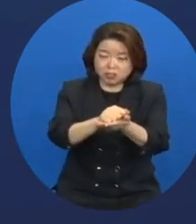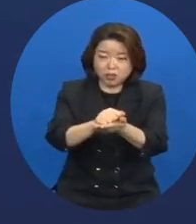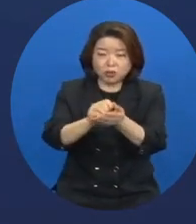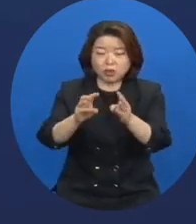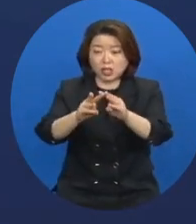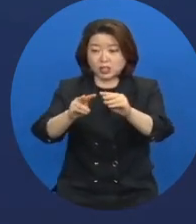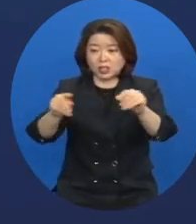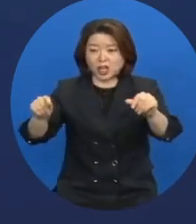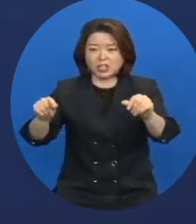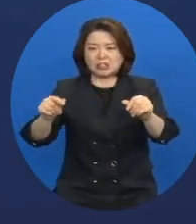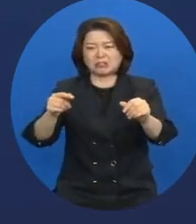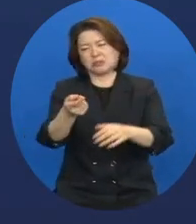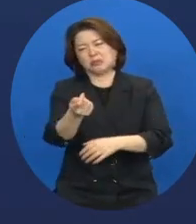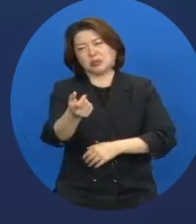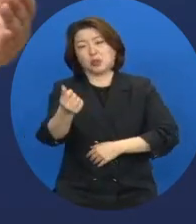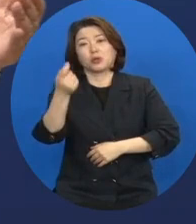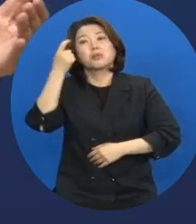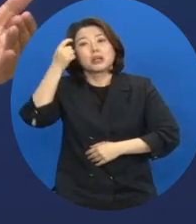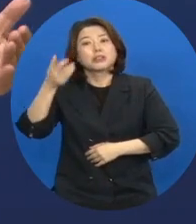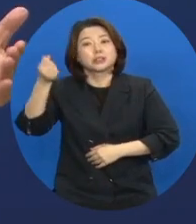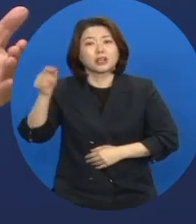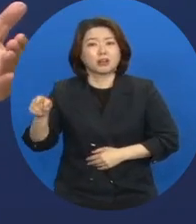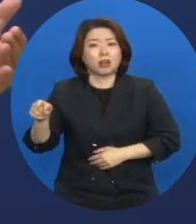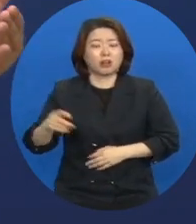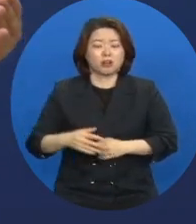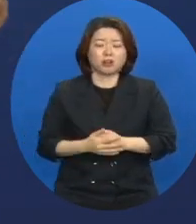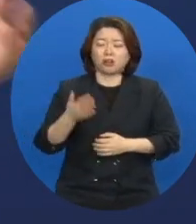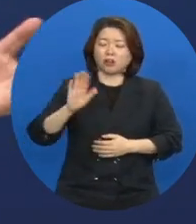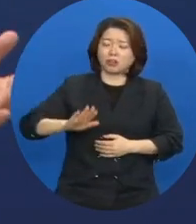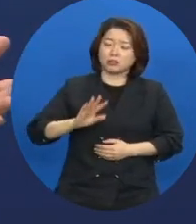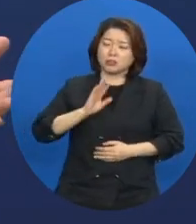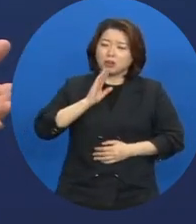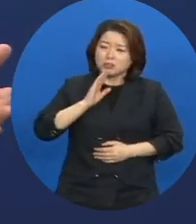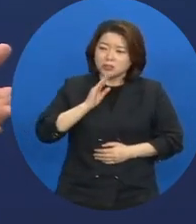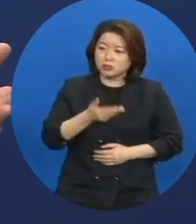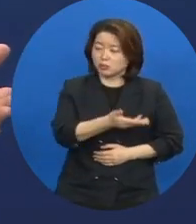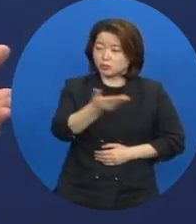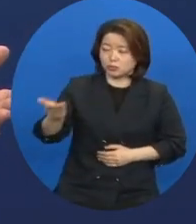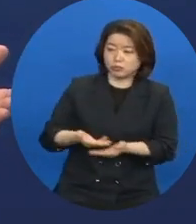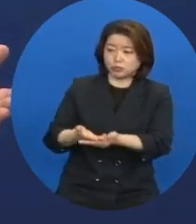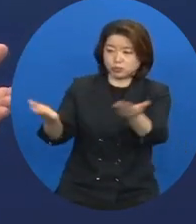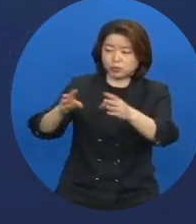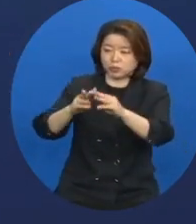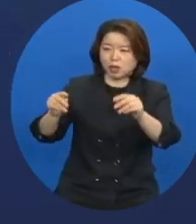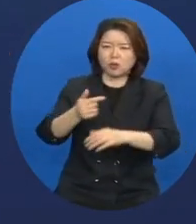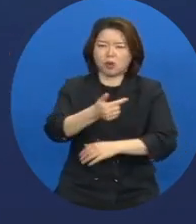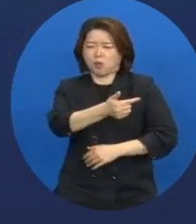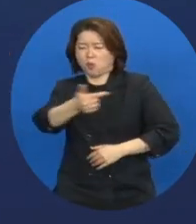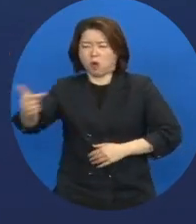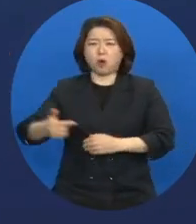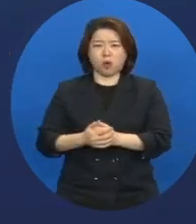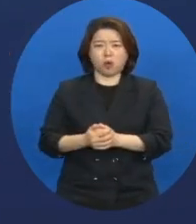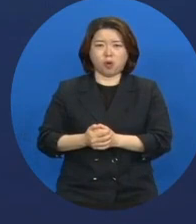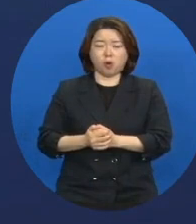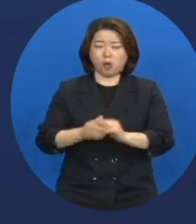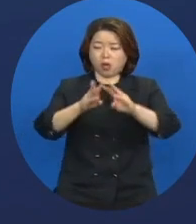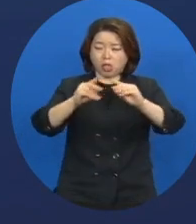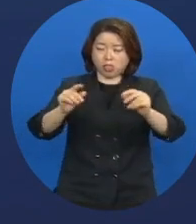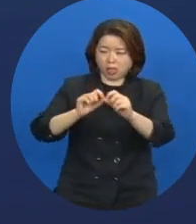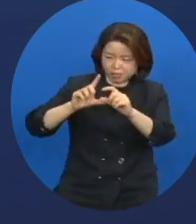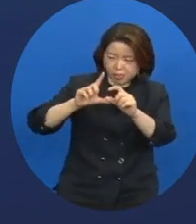적다는 것이었습니다. 실제로 그들에게 주어진 땅은 대단히 컸습니다. 그 땅들이